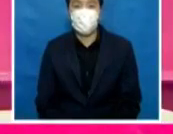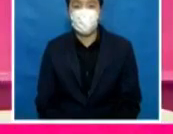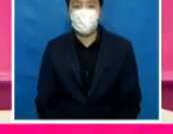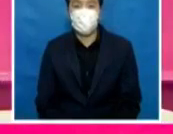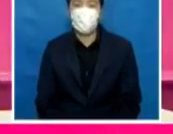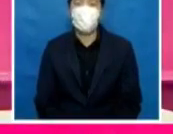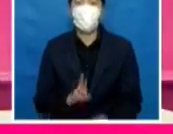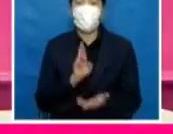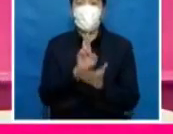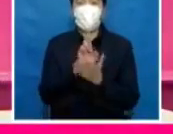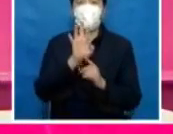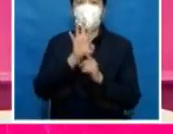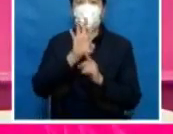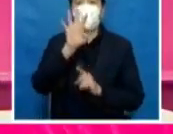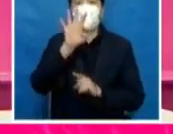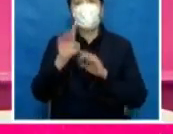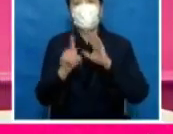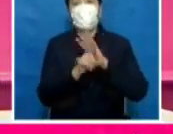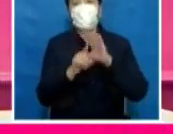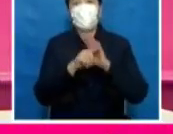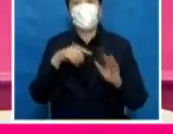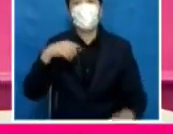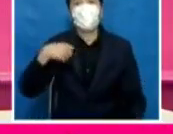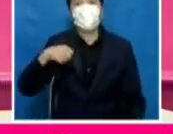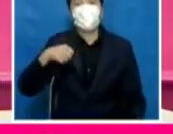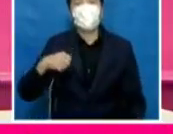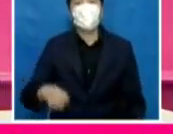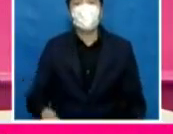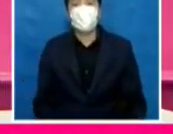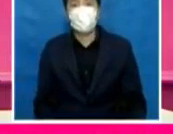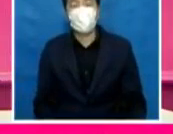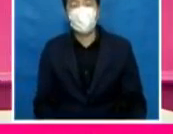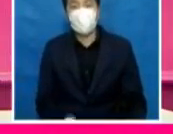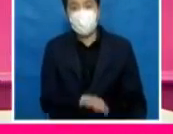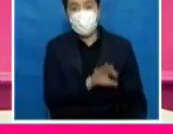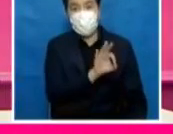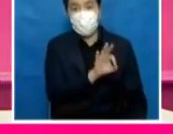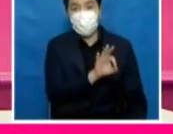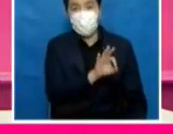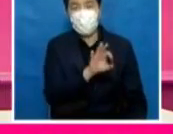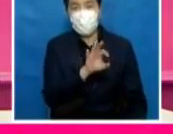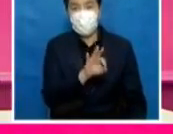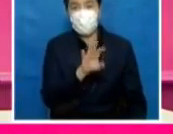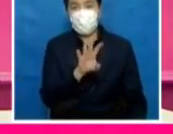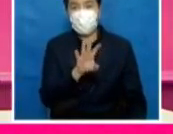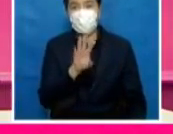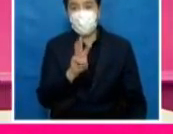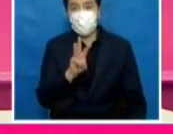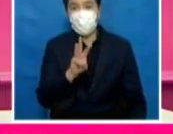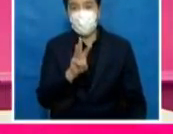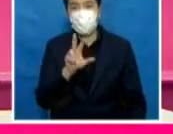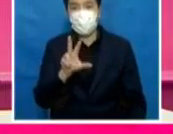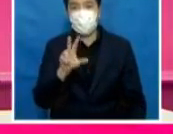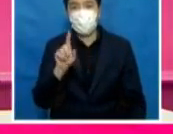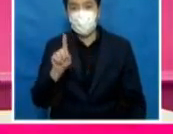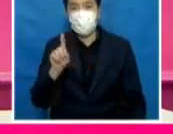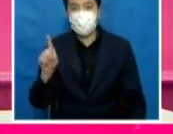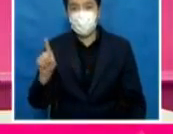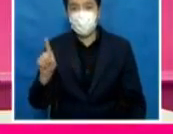อันดับที่4หมุนครั้งที่10เลขที่ออก9 9 4 6 3 1